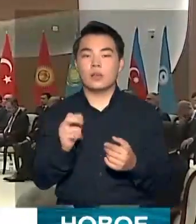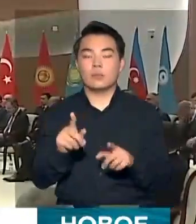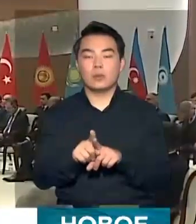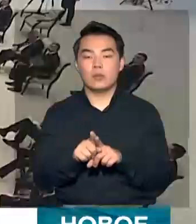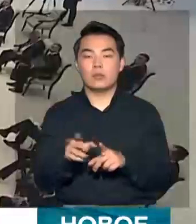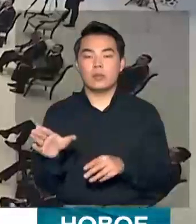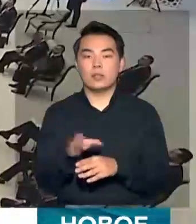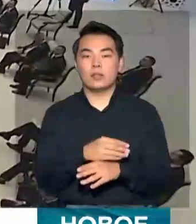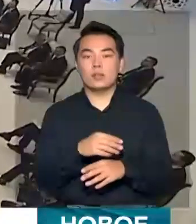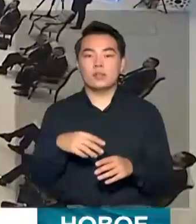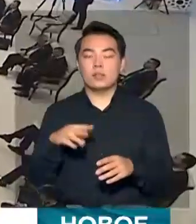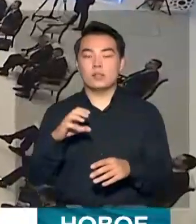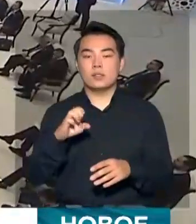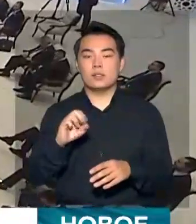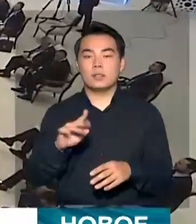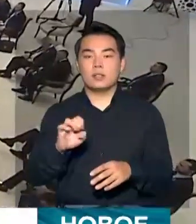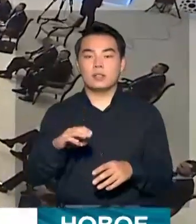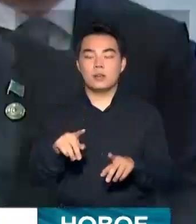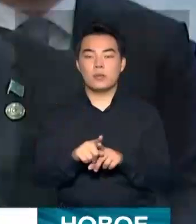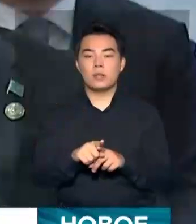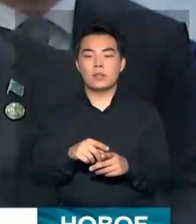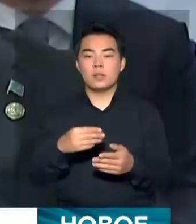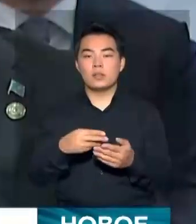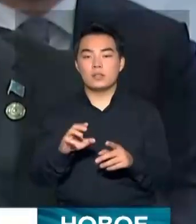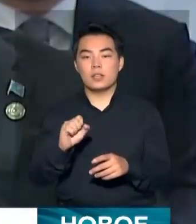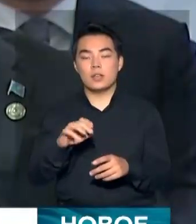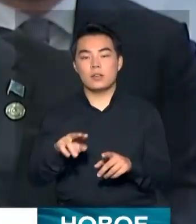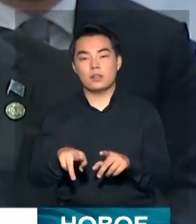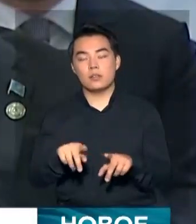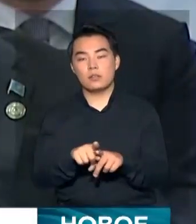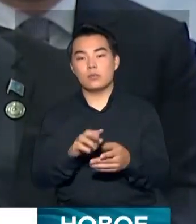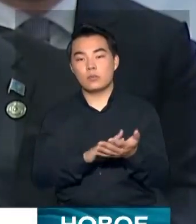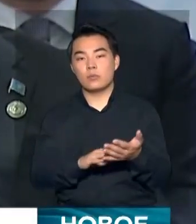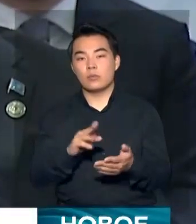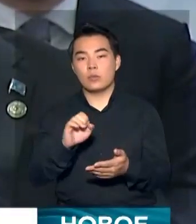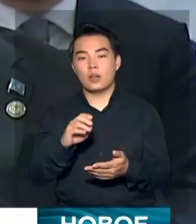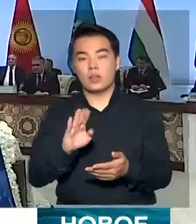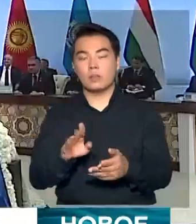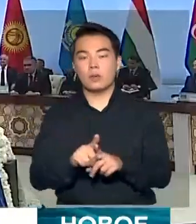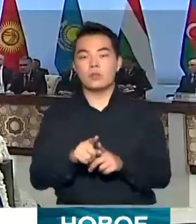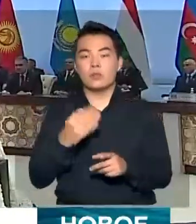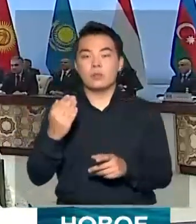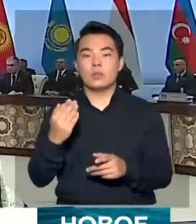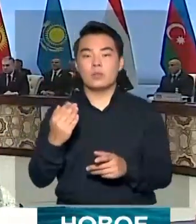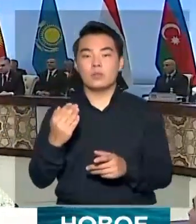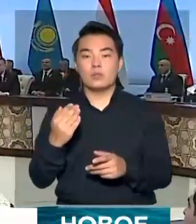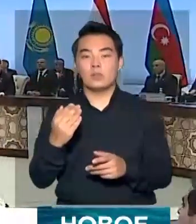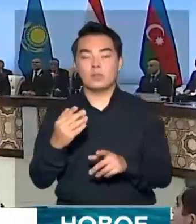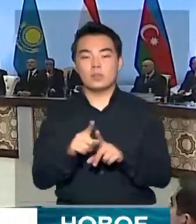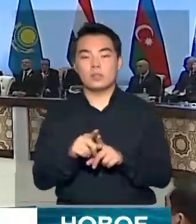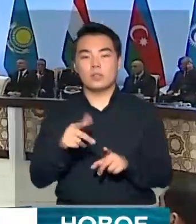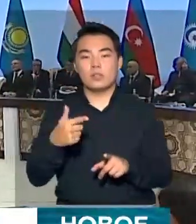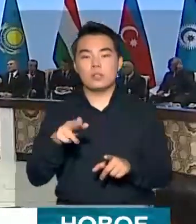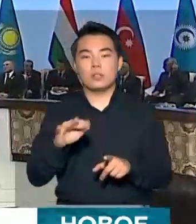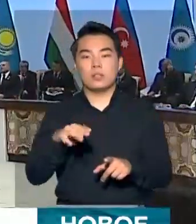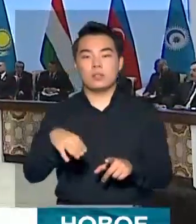позже пресс-секретарь нашего президента, заявление Токаева касается настоятельной просьбы предоставления Турецкой Республике Северного Кипра